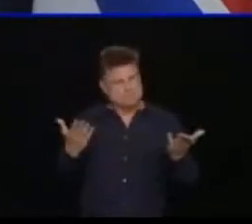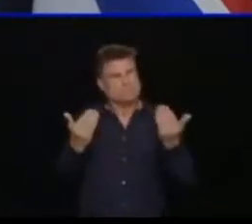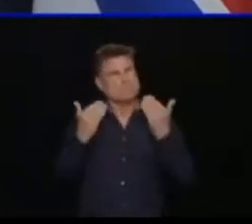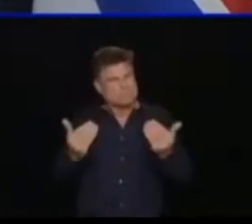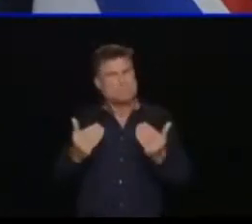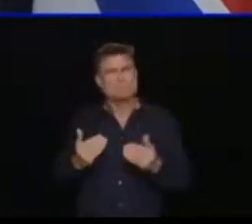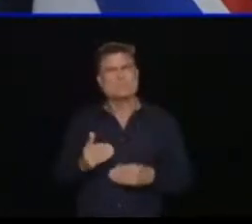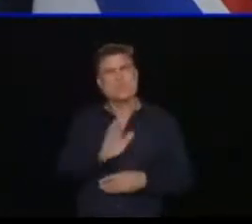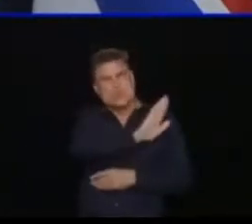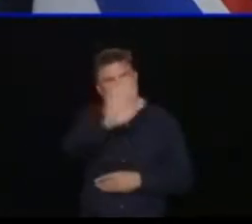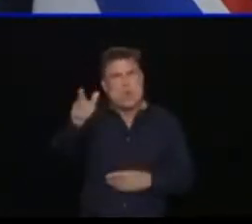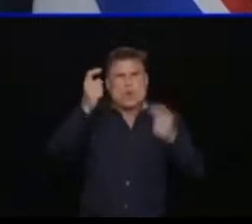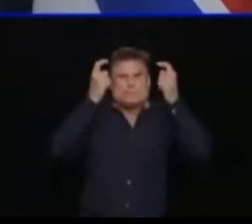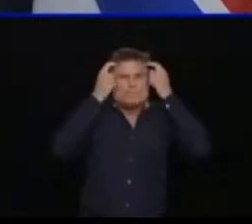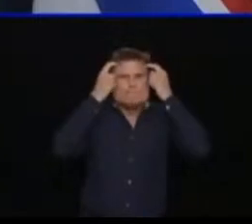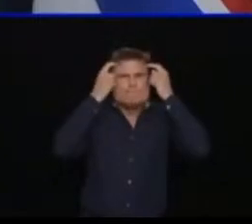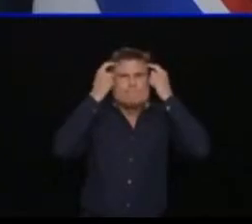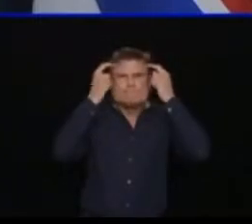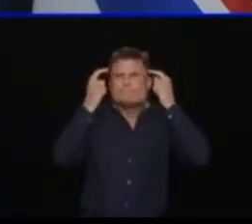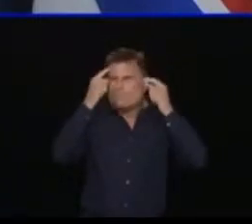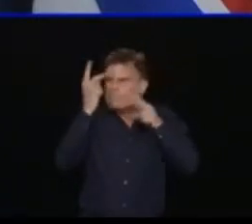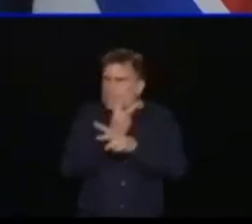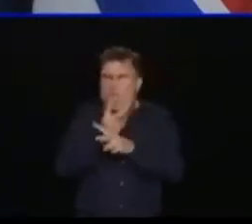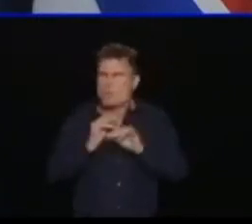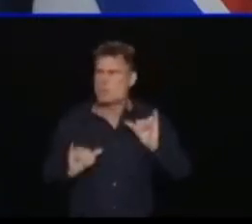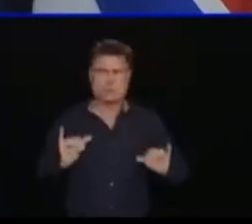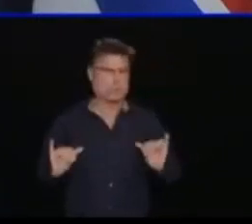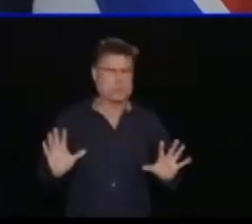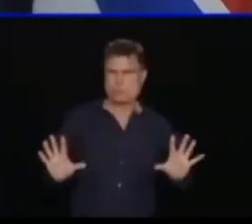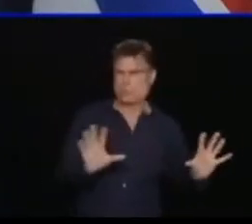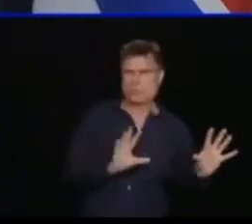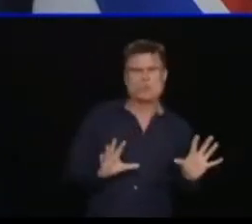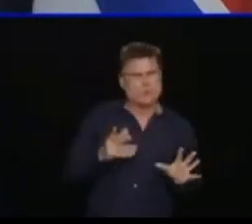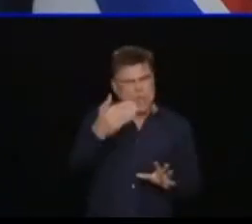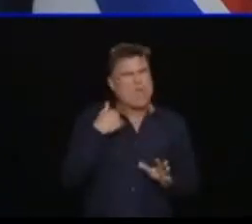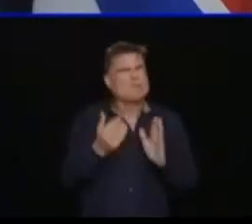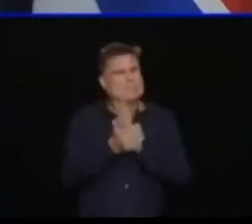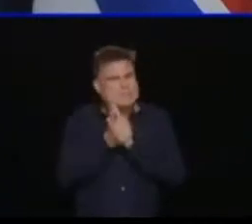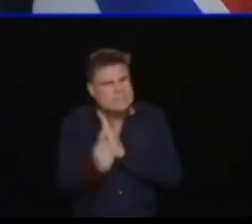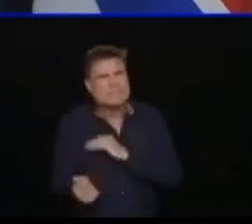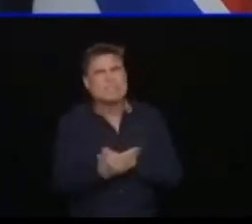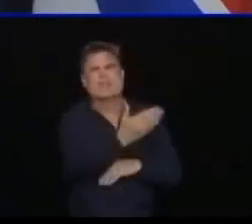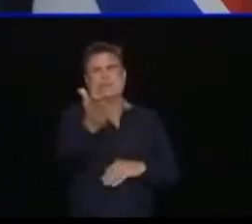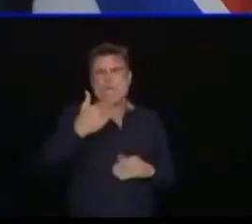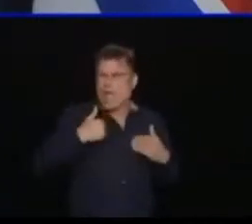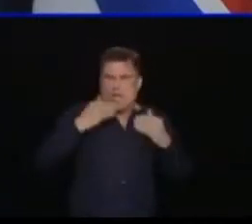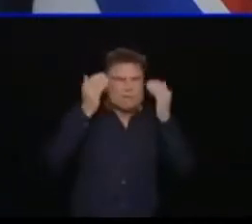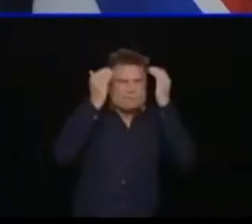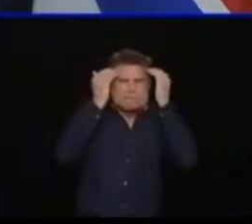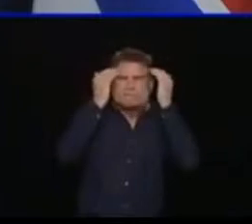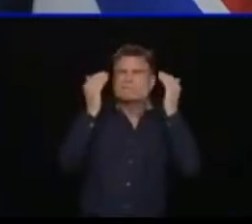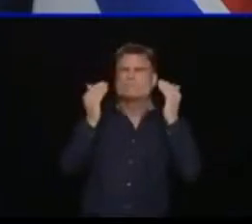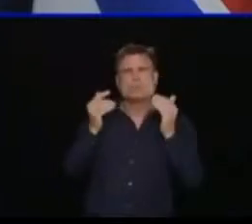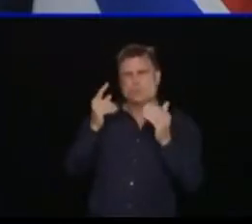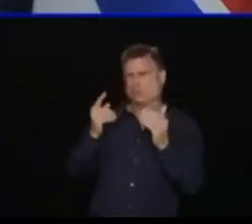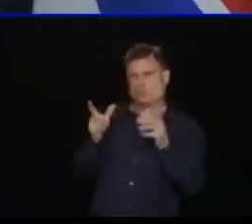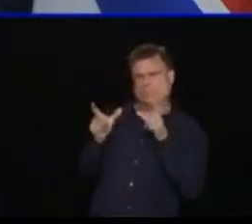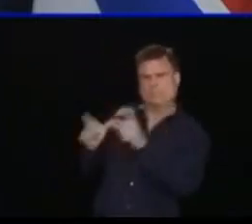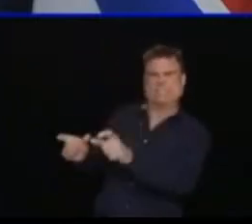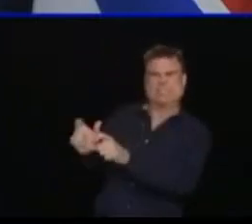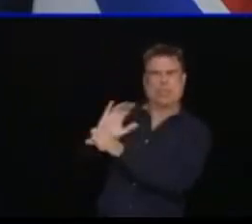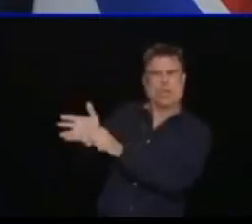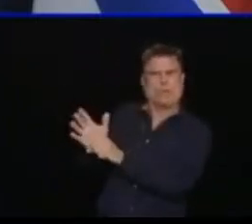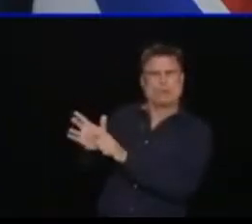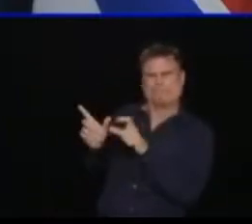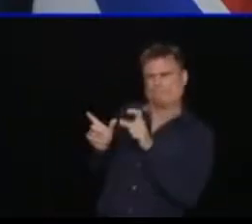skills and making 所以 sure 我 we're 们还是 using 要 our 需要 COVID 我们学 sense 到的这些 matters 所有 a 的技 great 术 deal. 技巧 If we 就 continue 是 to 就是 remember 3个我不再 COVID-19 重复了 being 能够 outside 去